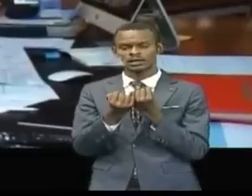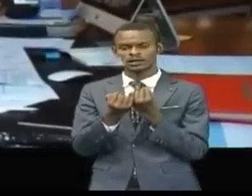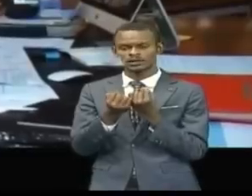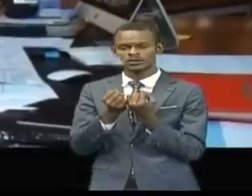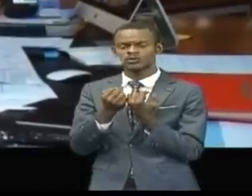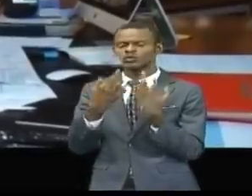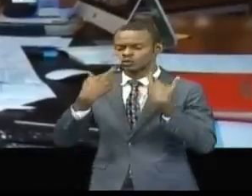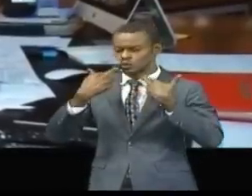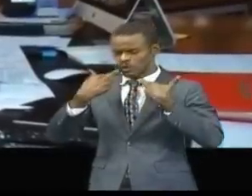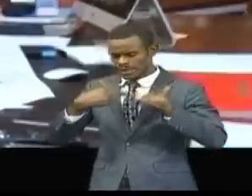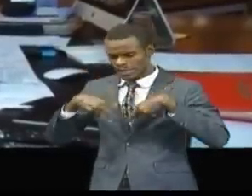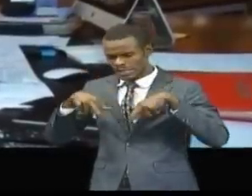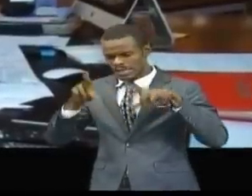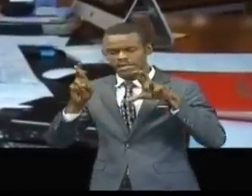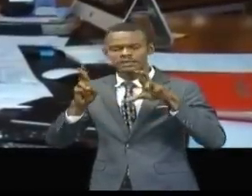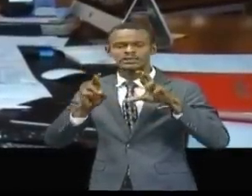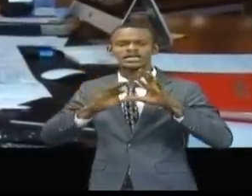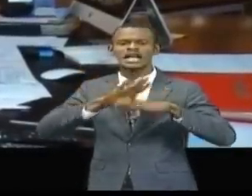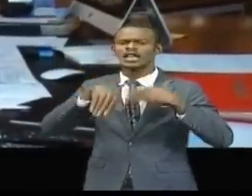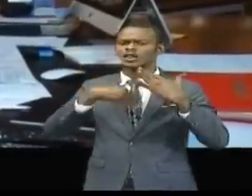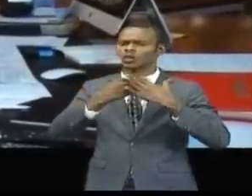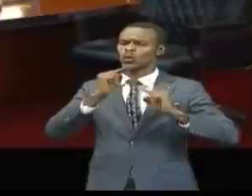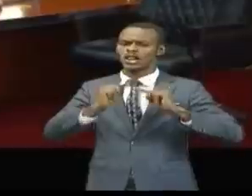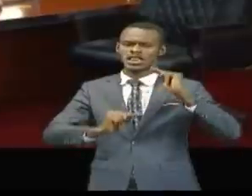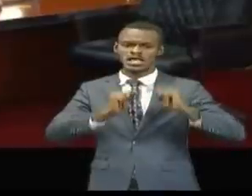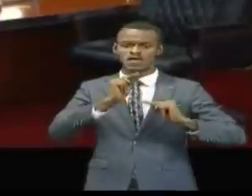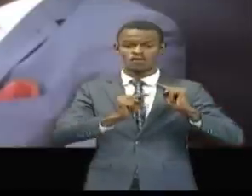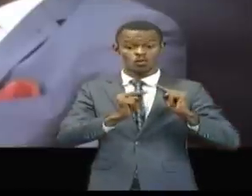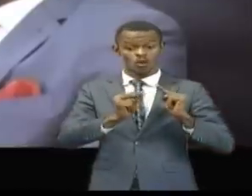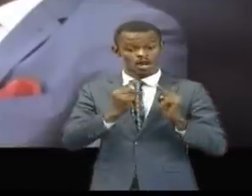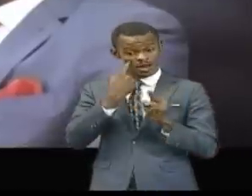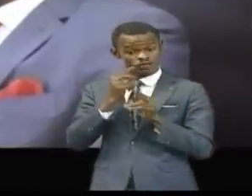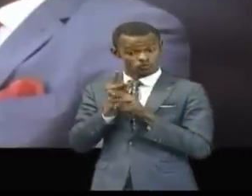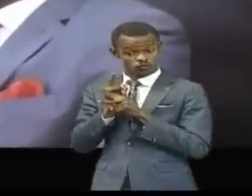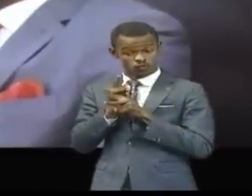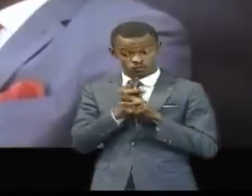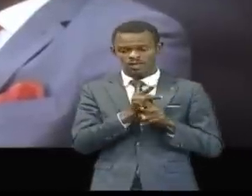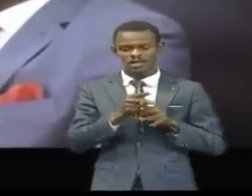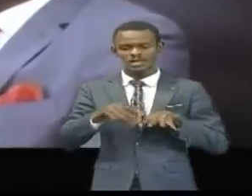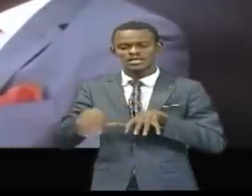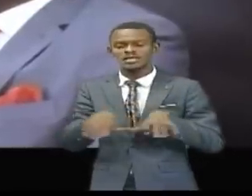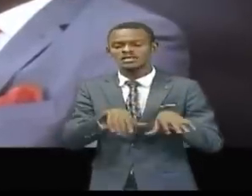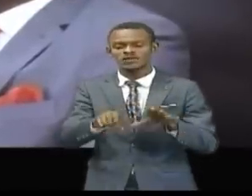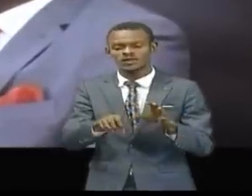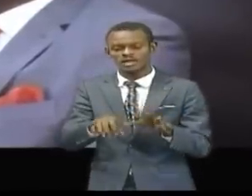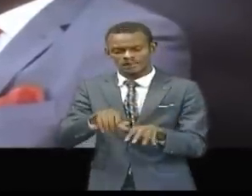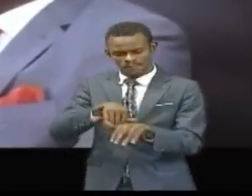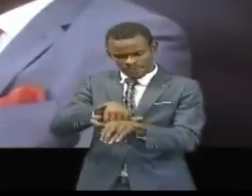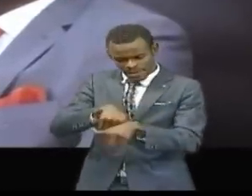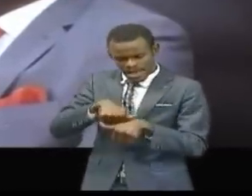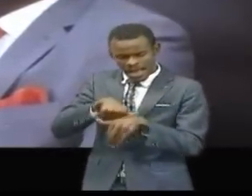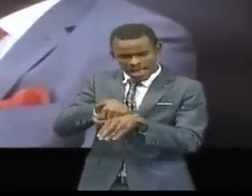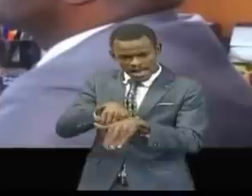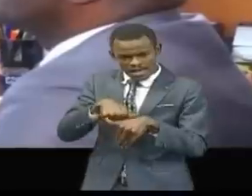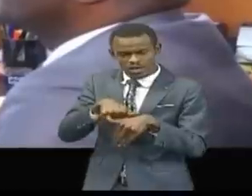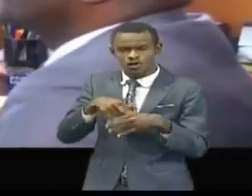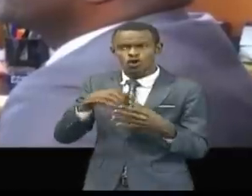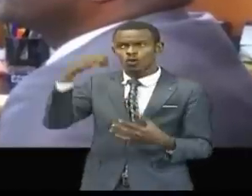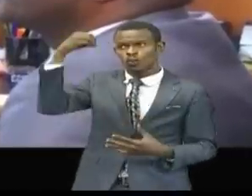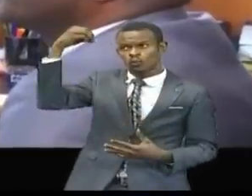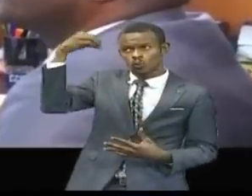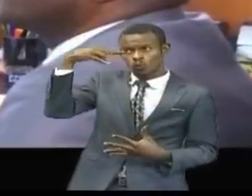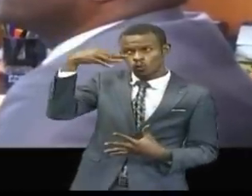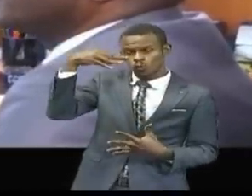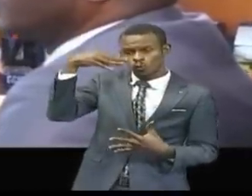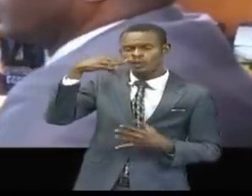à ce que les activités et pratiques agricoles répondent aux besoins de la sécurité alimentaire de